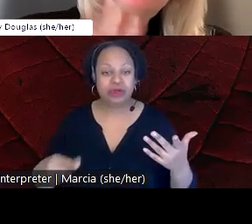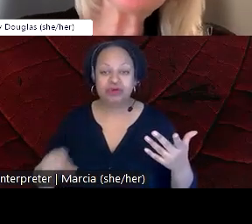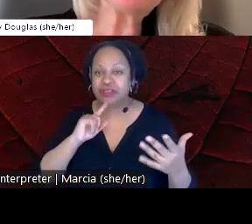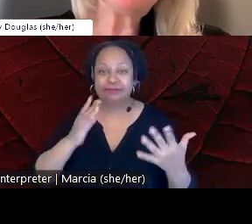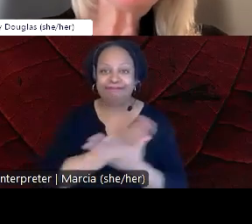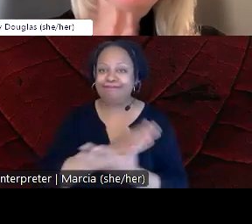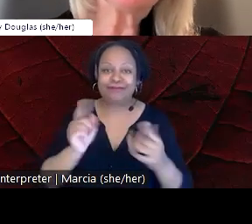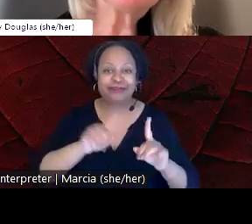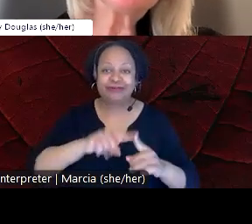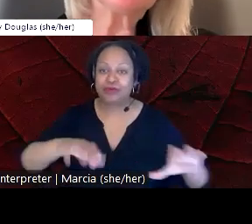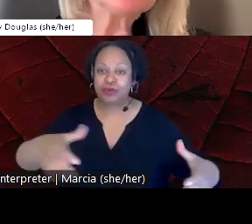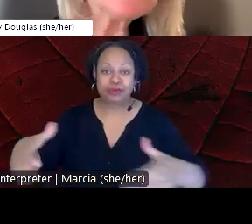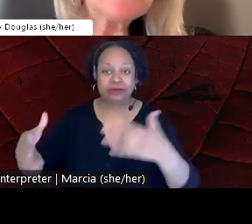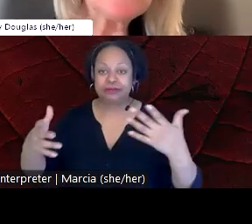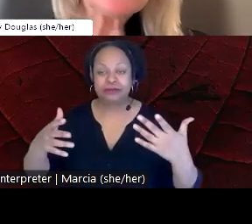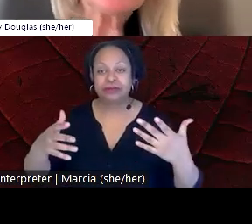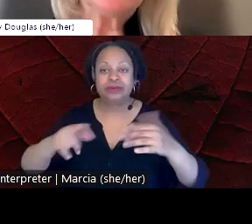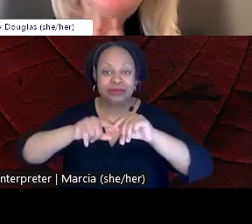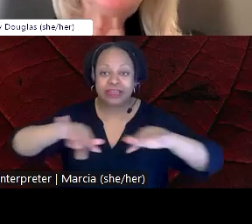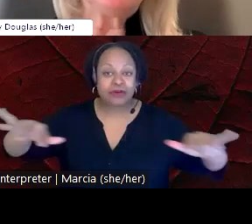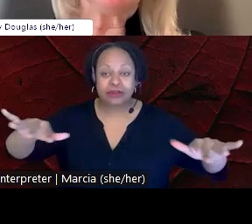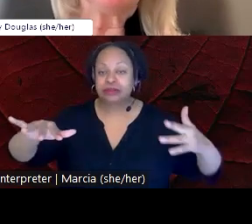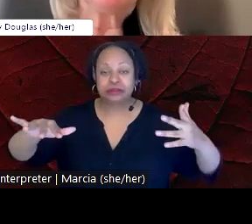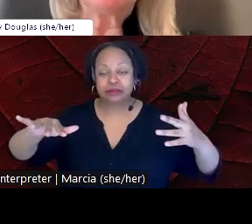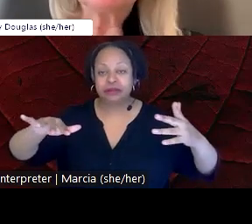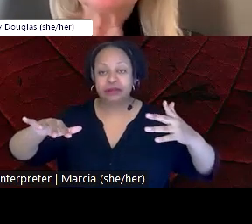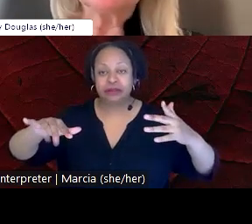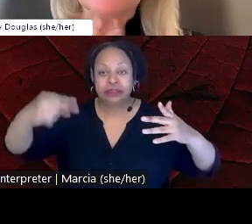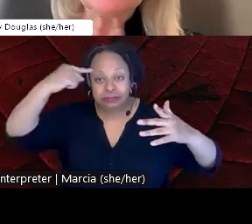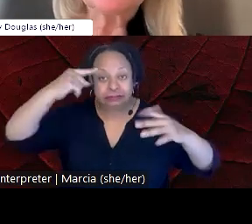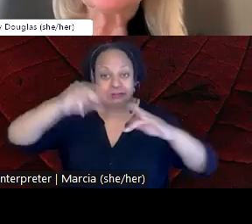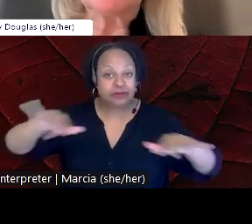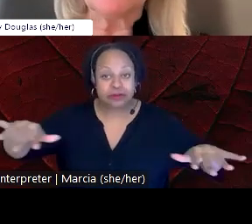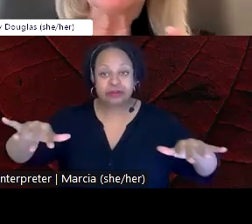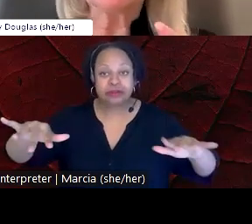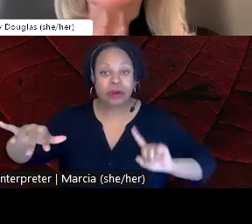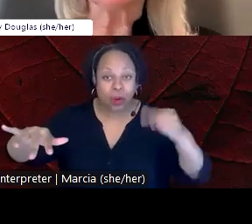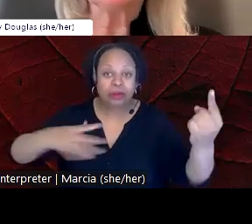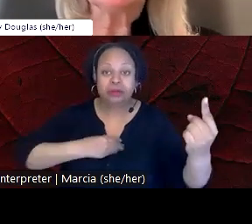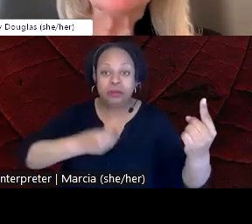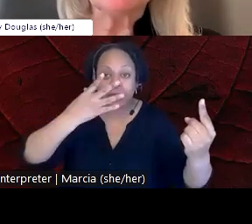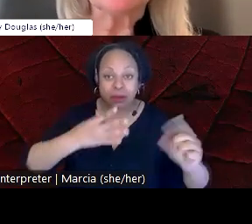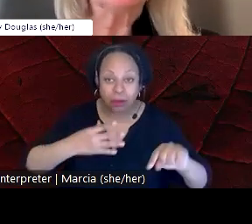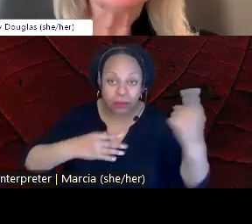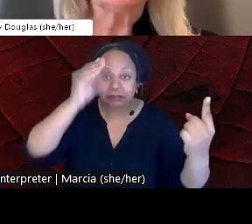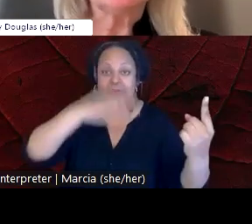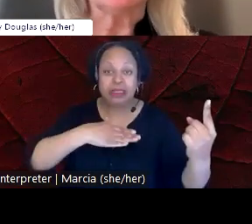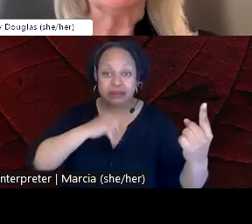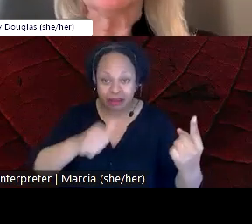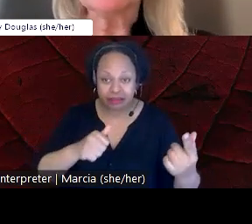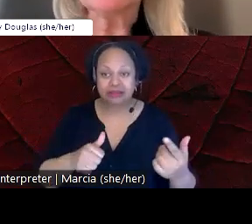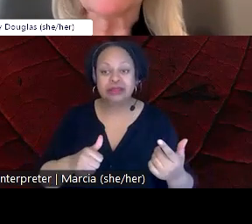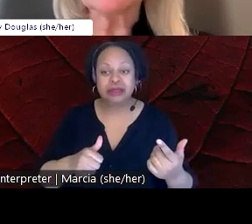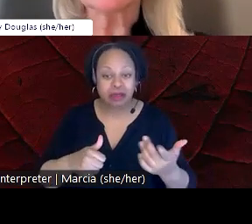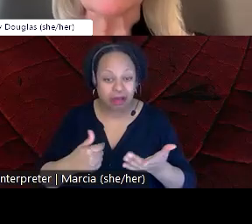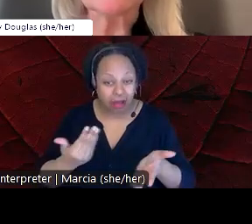La neurodivergence ça est entrecoupée sur différents groupes. Souvent, ce sont des personnes diversifiées qui